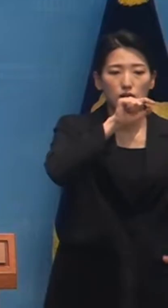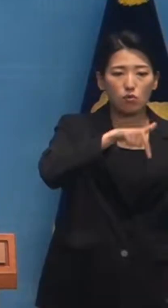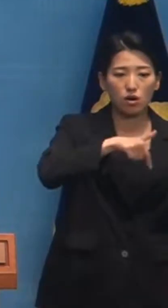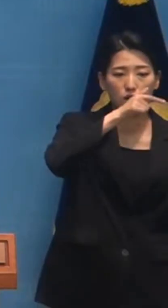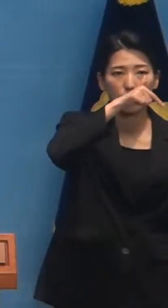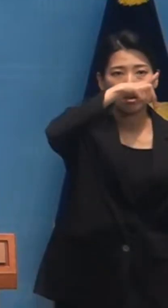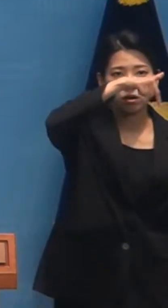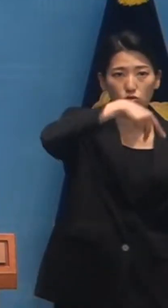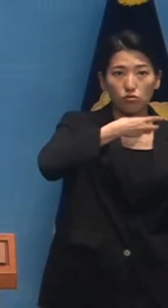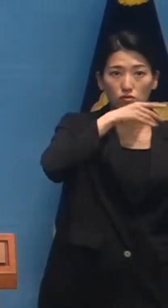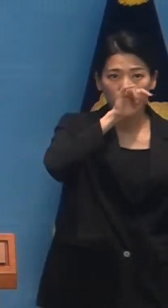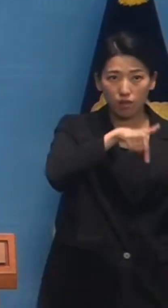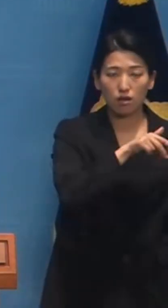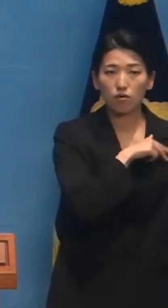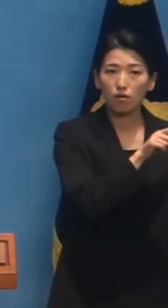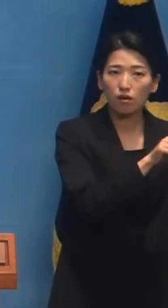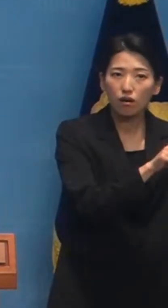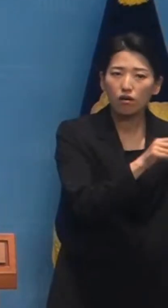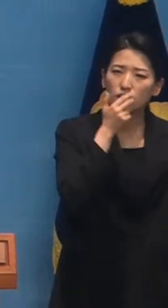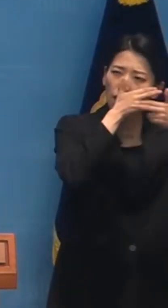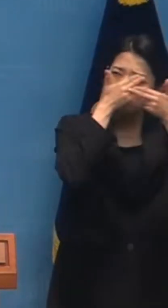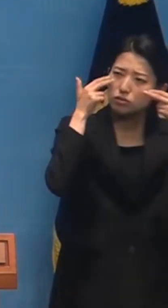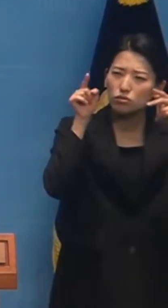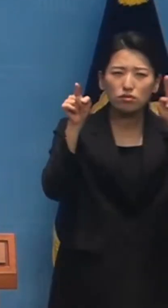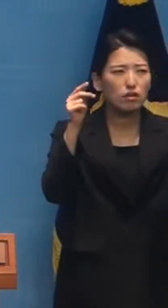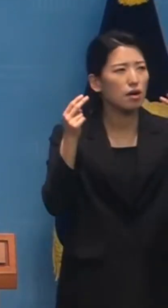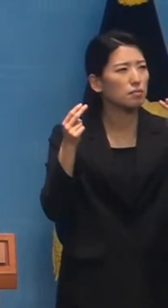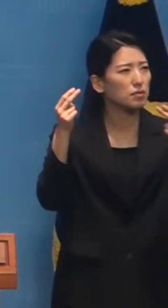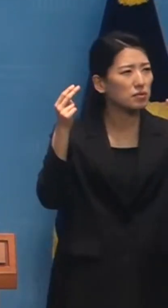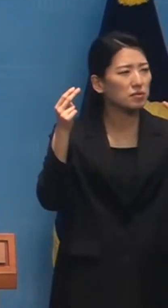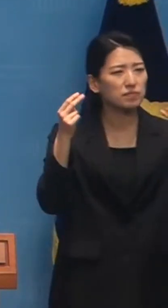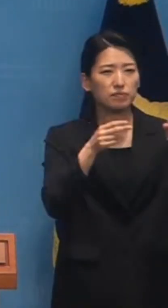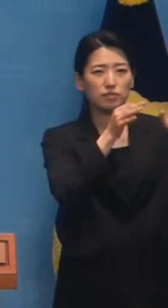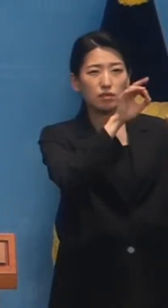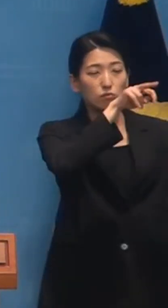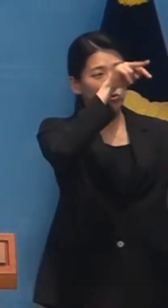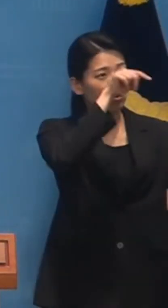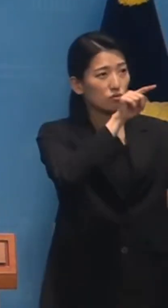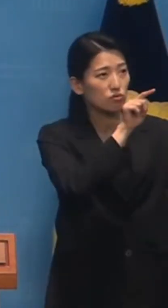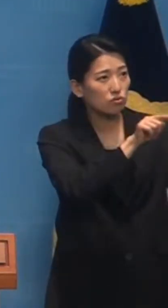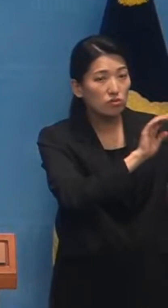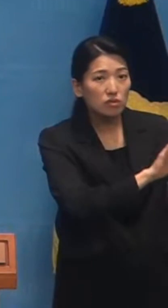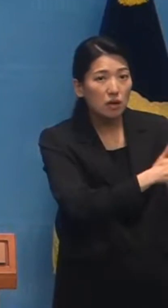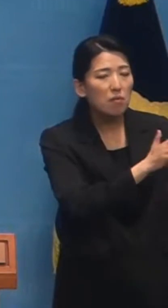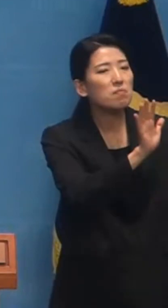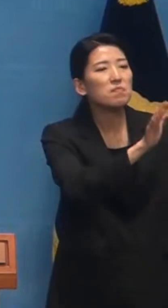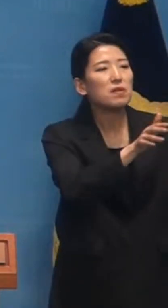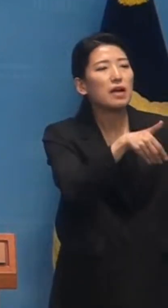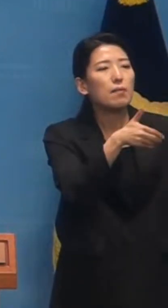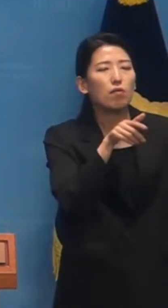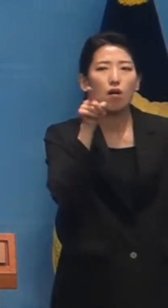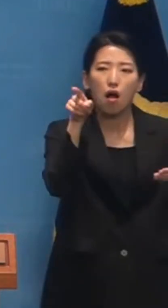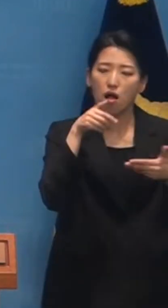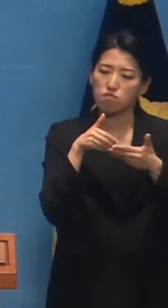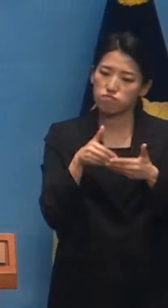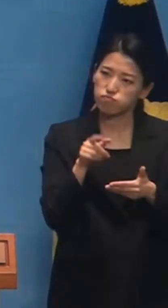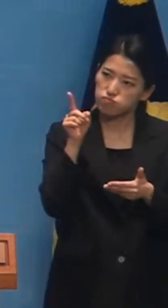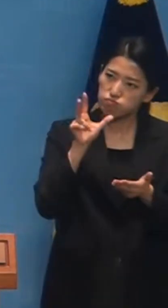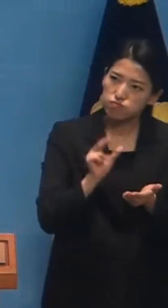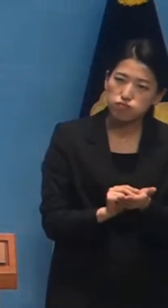출연하여 더불어민주당 이재명 대선 후보와 비교했을 때 김문수 후보의 잘못된 점은 가볍다는 식의 발언을 하여 이재명